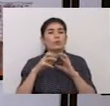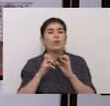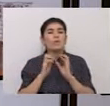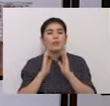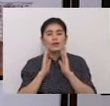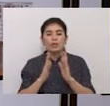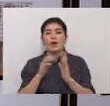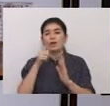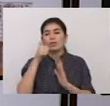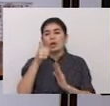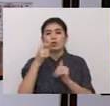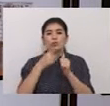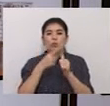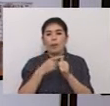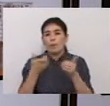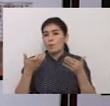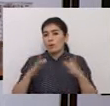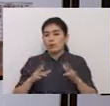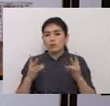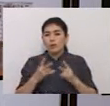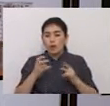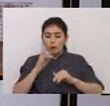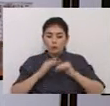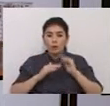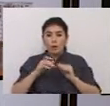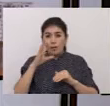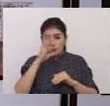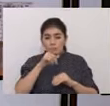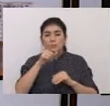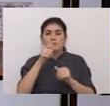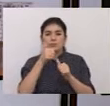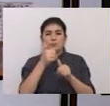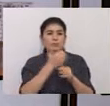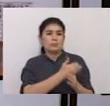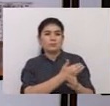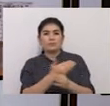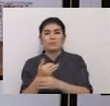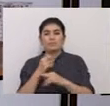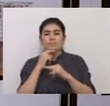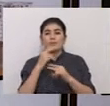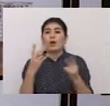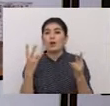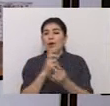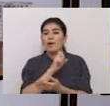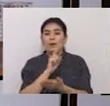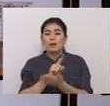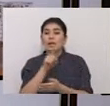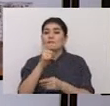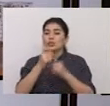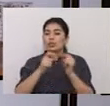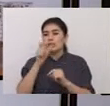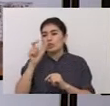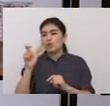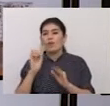faqat yaxshi nom qoldirish kerak ekan. Qo'lidan kelgancha insonlarga yaxshilik qilish kerak ekan. Zero